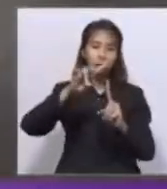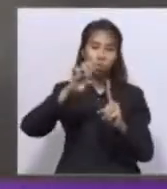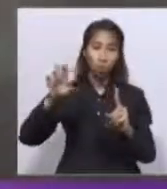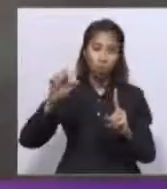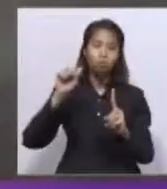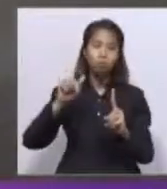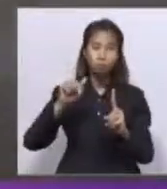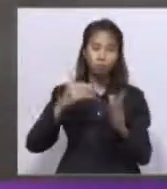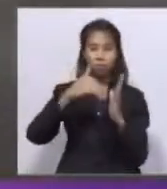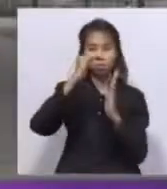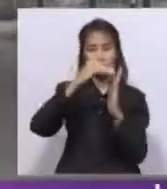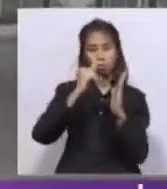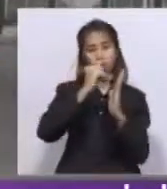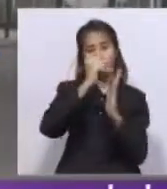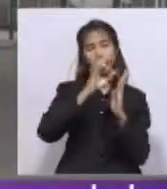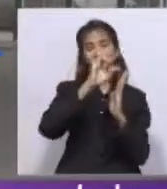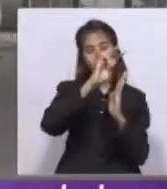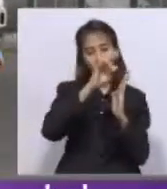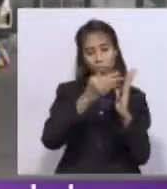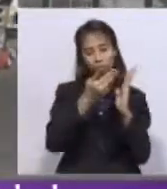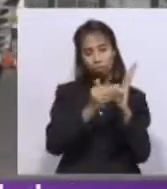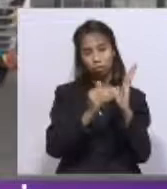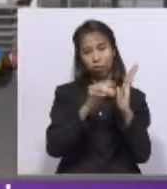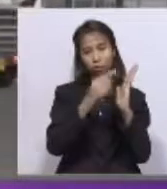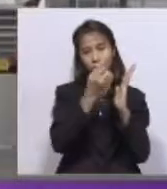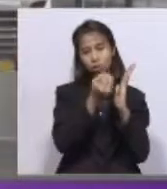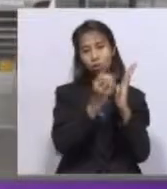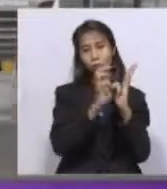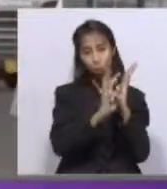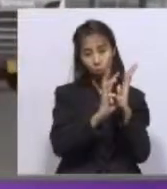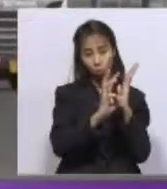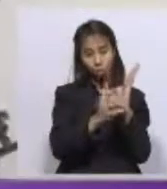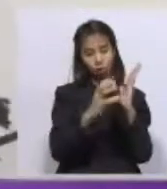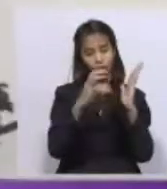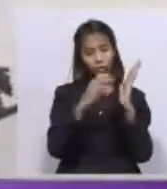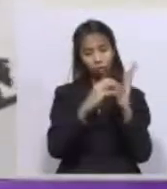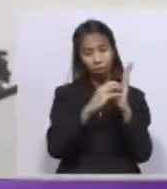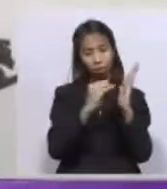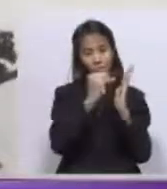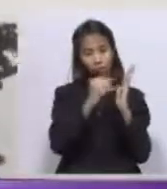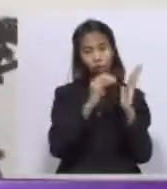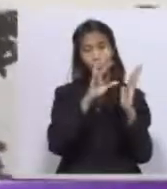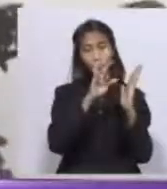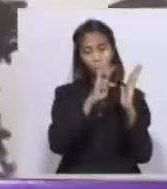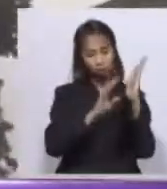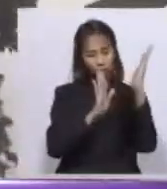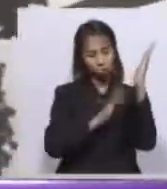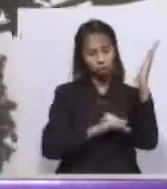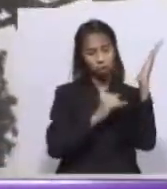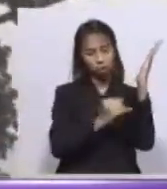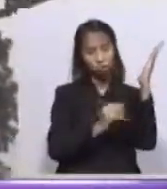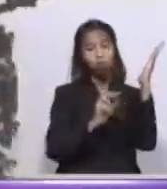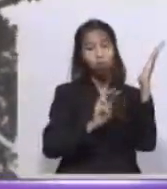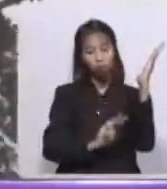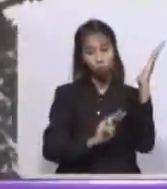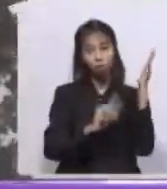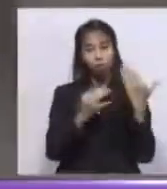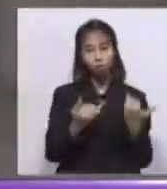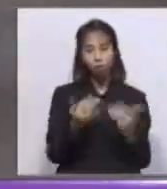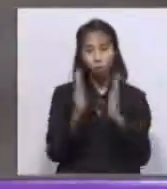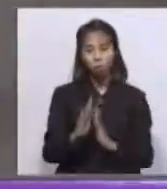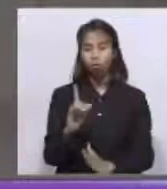เรือนในภาคเหนือ7จังหวัดภาคตะวันออกเฉียงเหนือ16จังหวัดภาคกลาง6จังหวัดและภาคใต้2จังหวัดโด